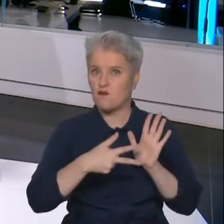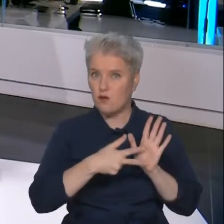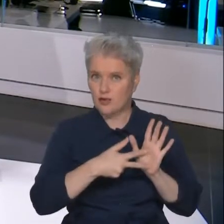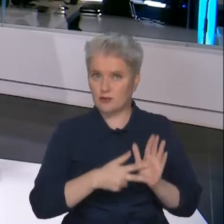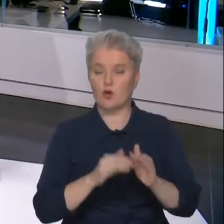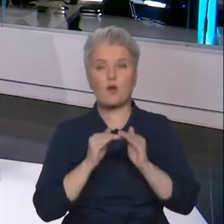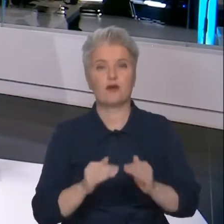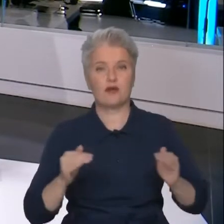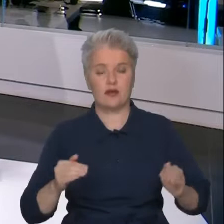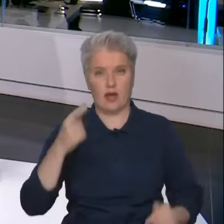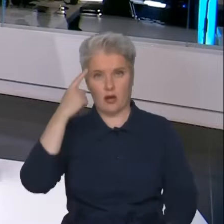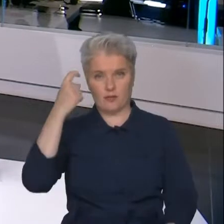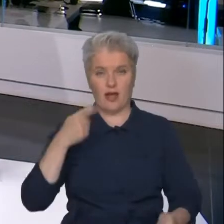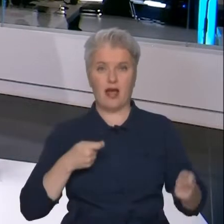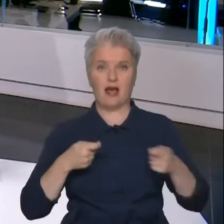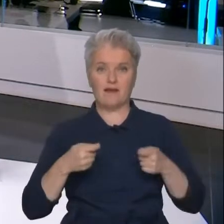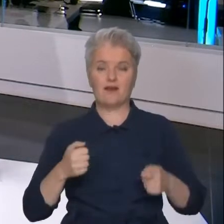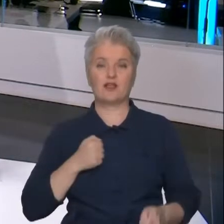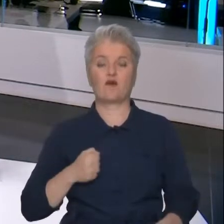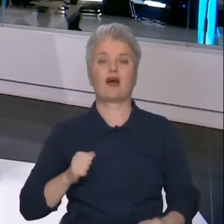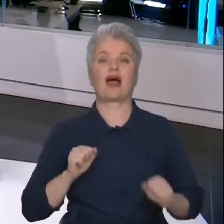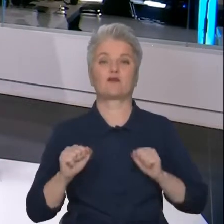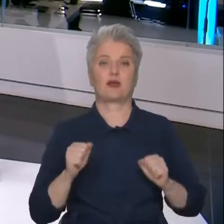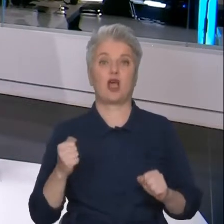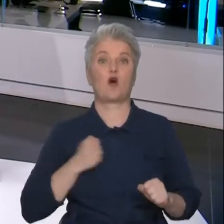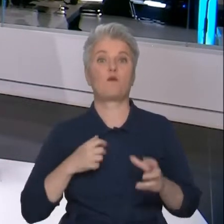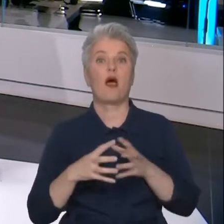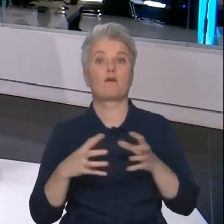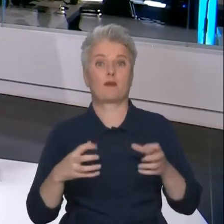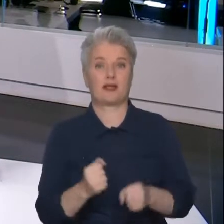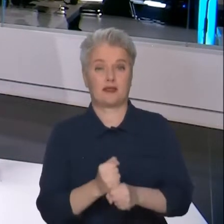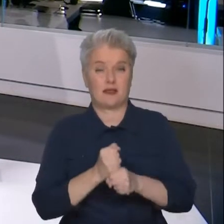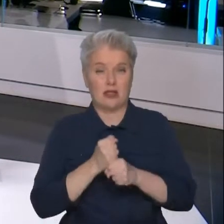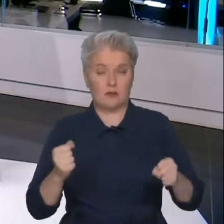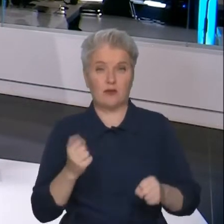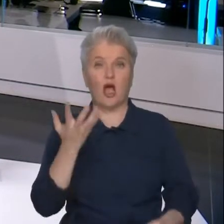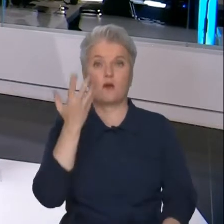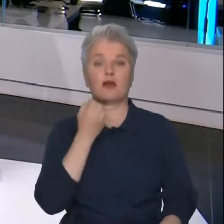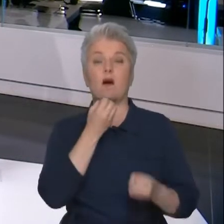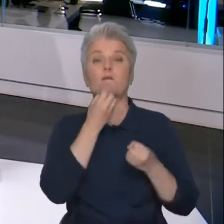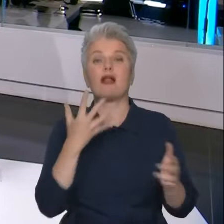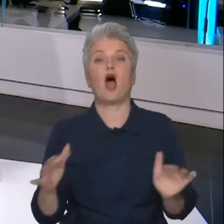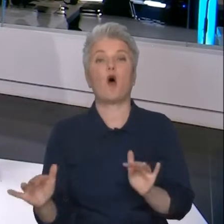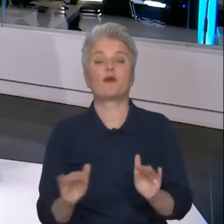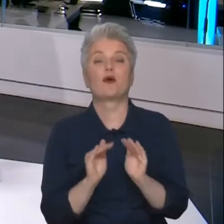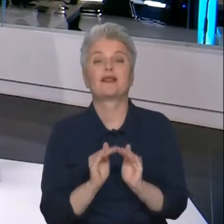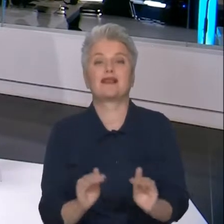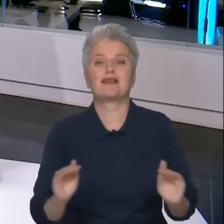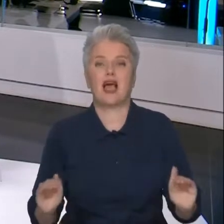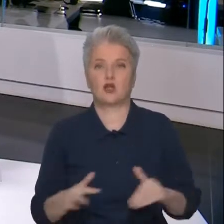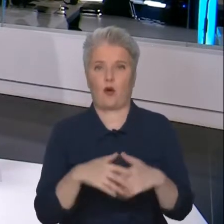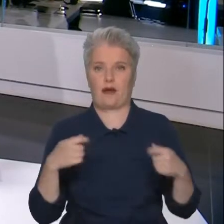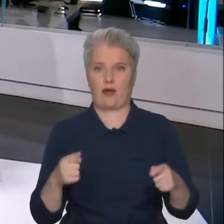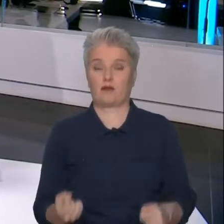військової адміністрації В'ячеслав Чаус. Боєприпас детонував напередодні під час благодійного дитячого ярмарку. Чому там